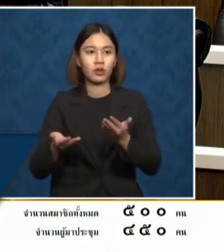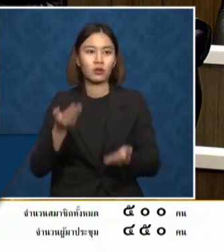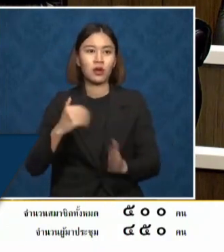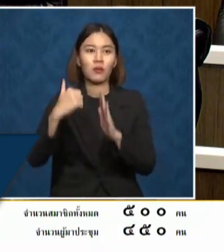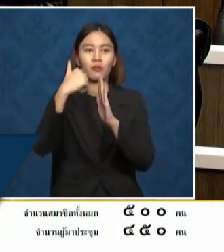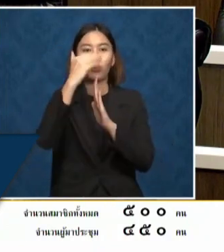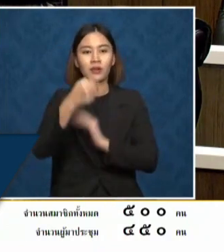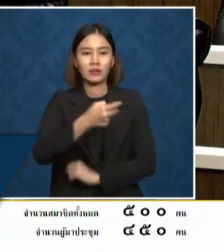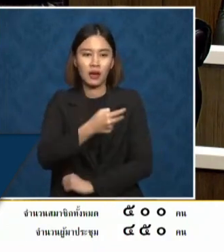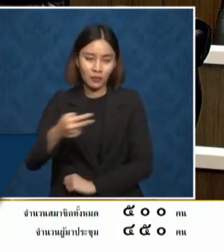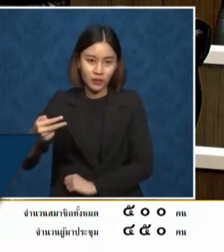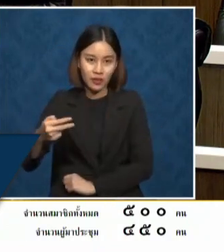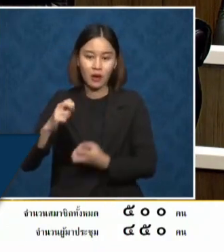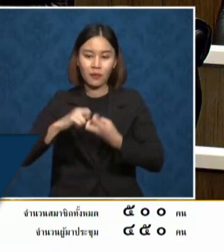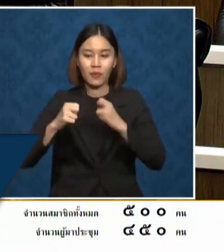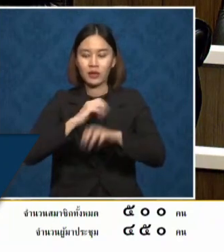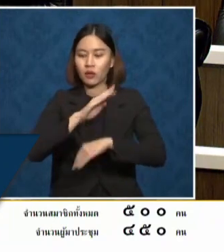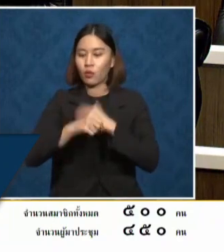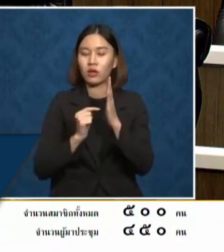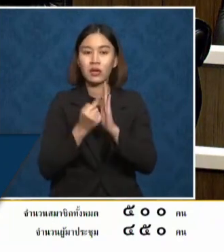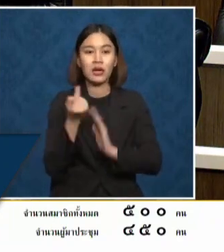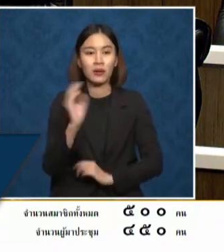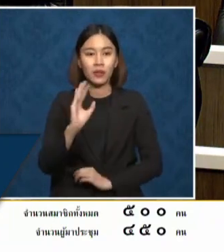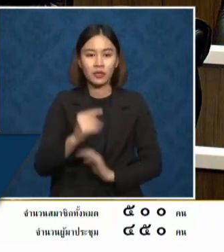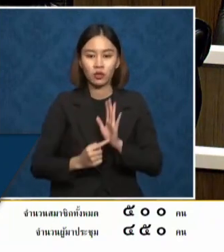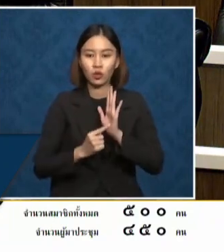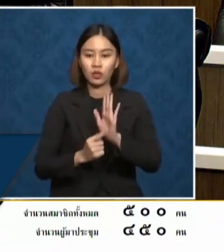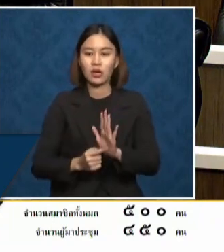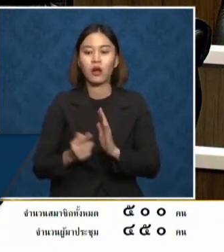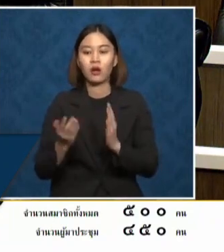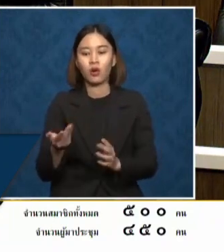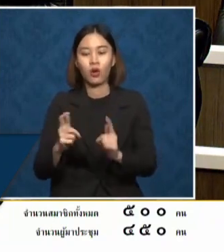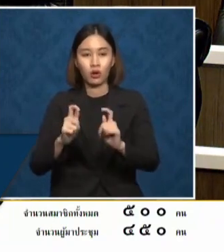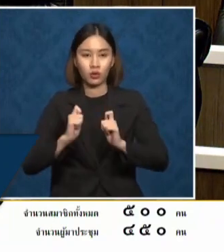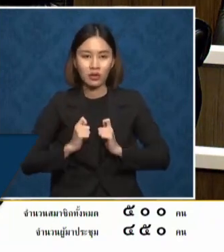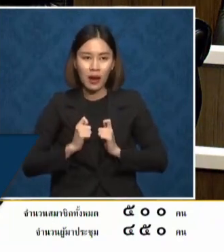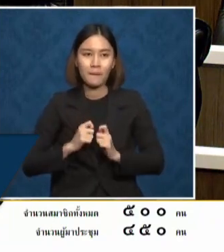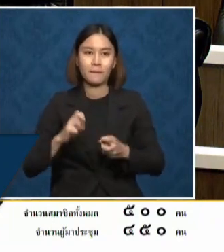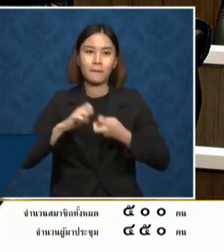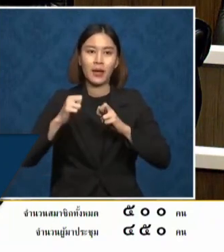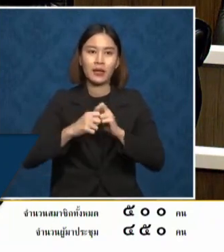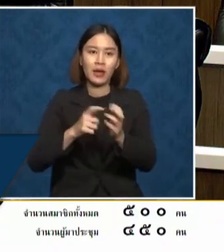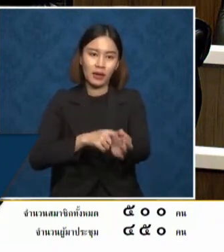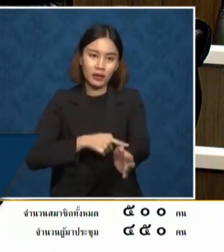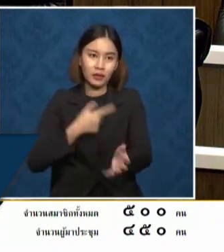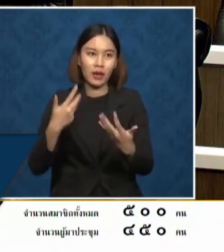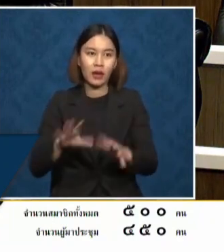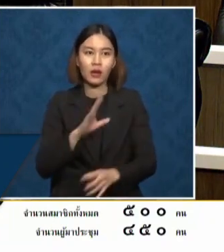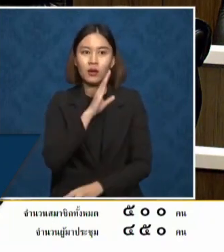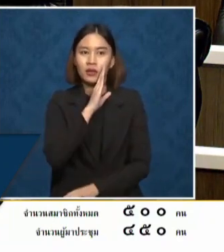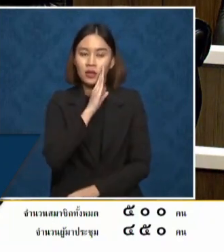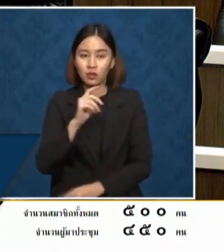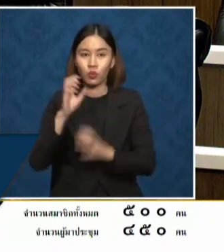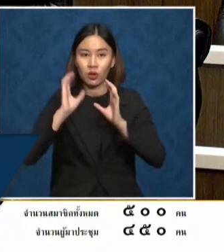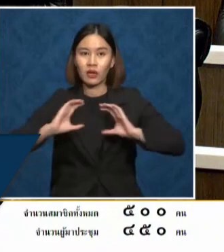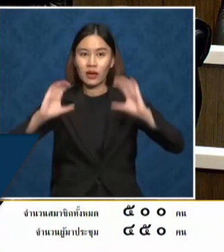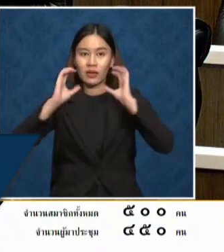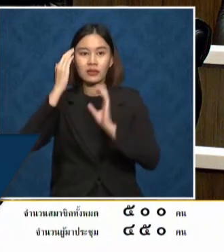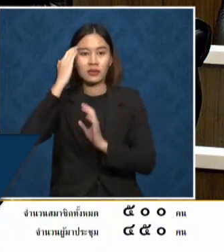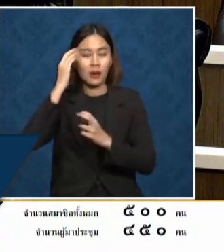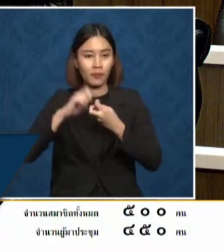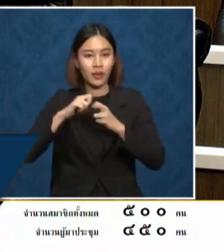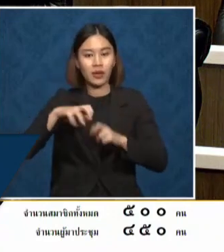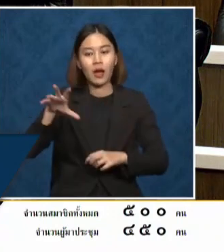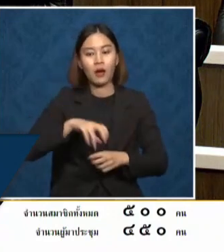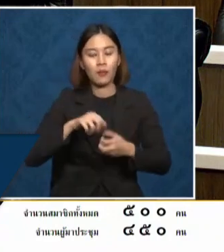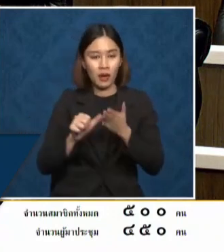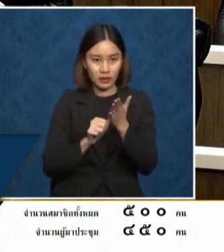ปัญหาทั้งหมดเค่ะมันไม่ได้เพิ่งเกิดค่ะเช่นการขออนุญาตนะค่ะเป็นปัญหาที่ยาวนานมาแล้วถ้าหากรัอ่ะค่ะทราบปัญหาแล้วนำ